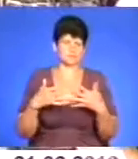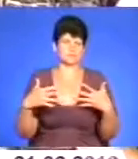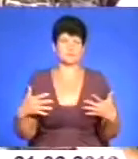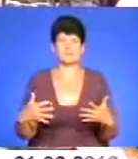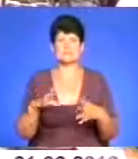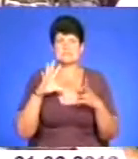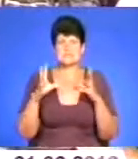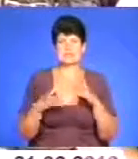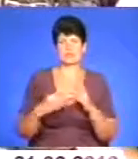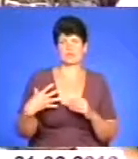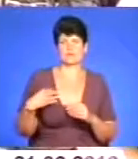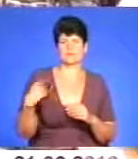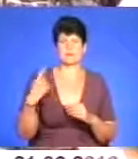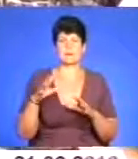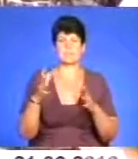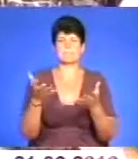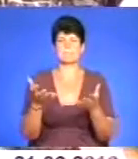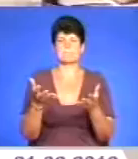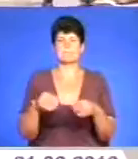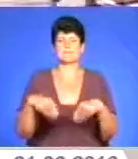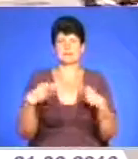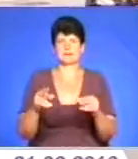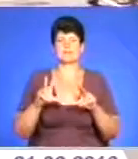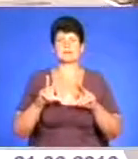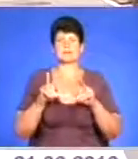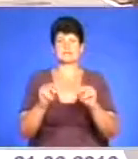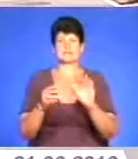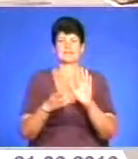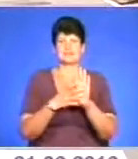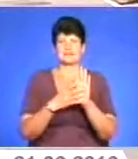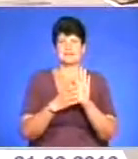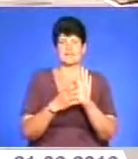Загалом на Львівщині прийняли присягу майже 9 сотень призовників з цієї України.